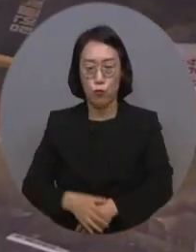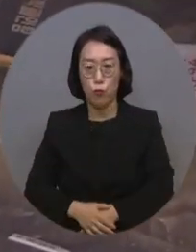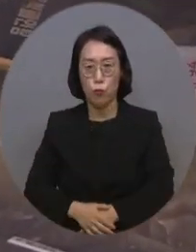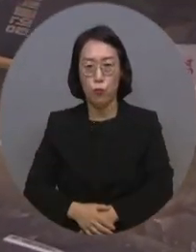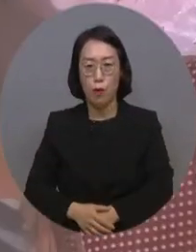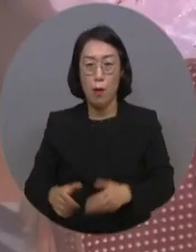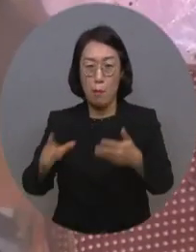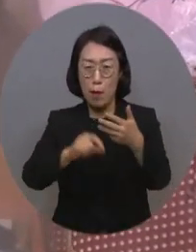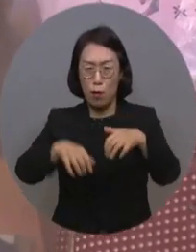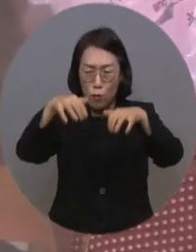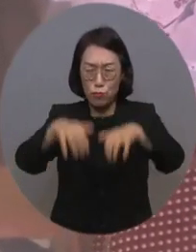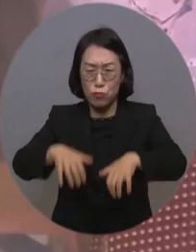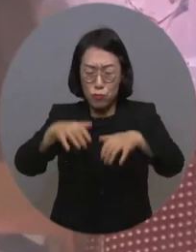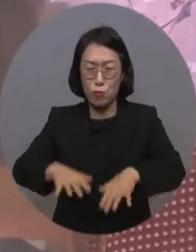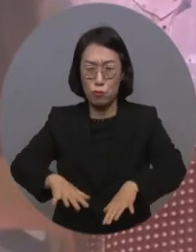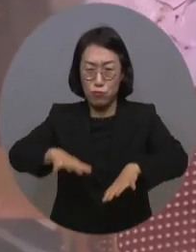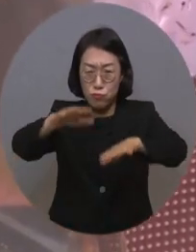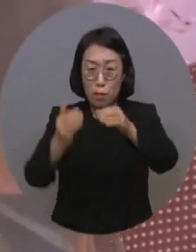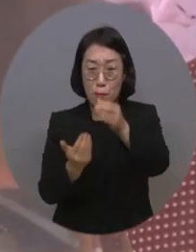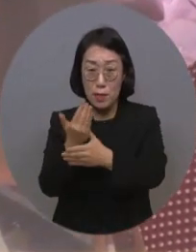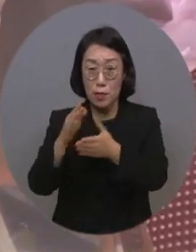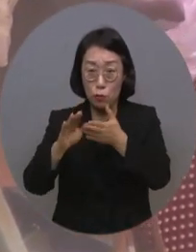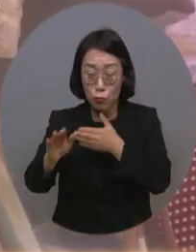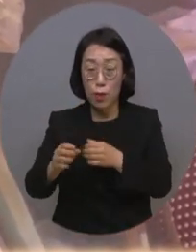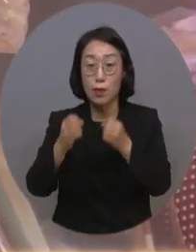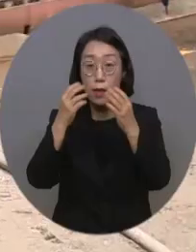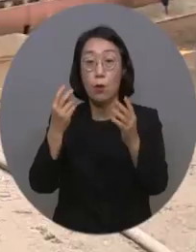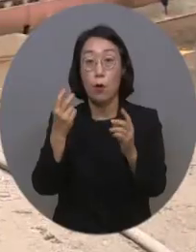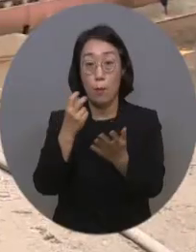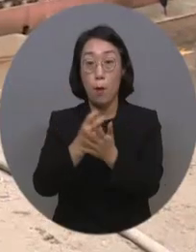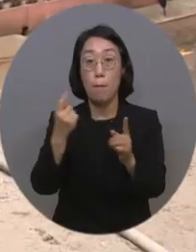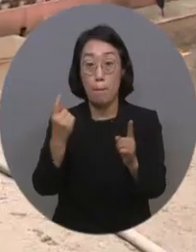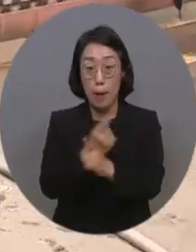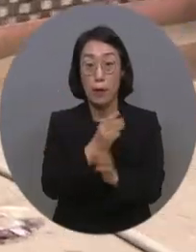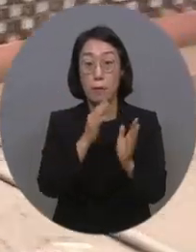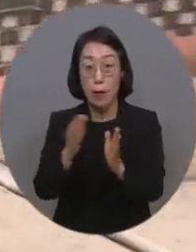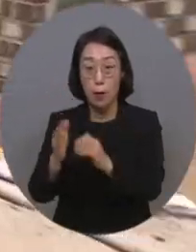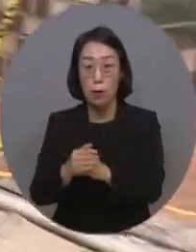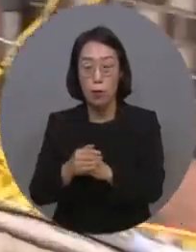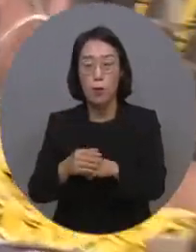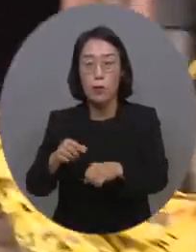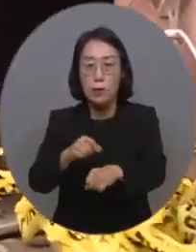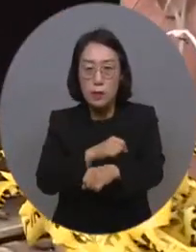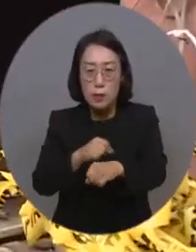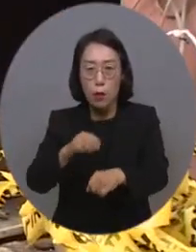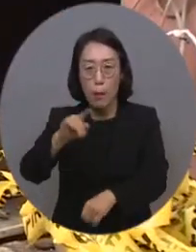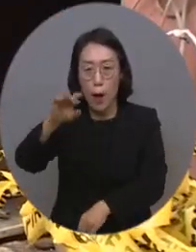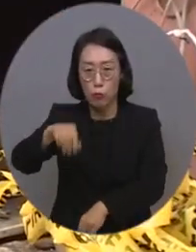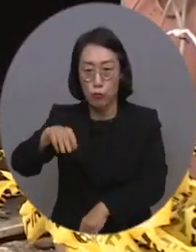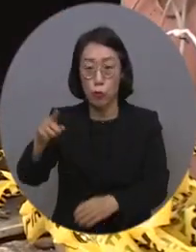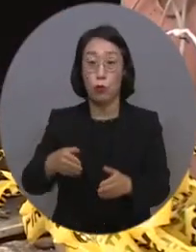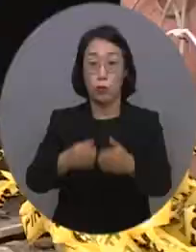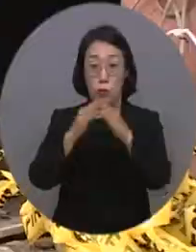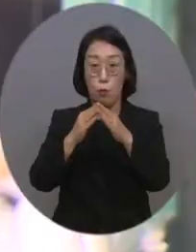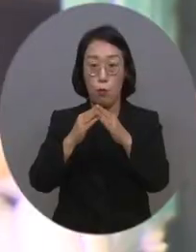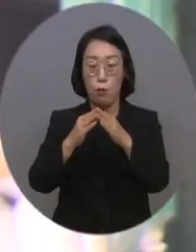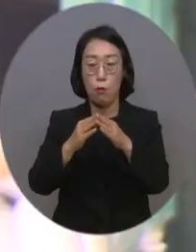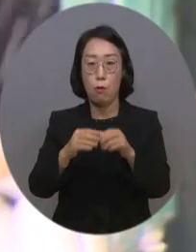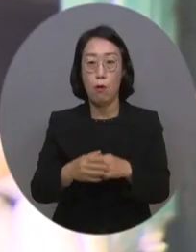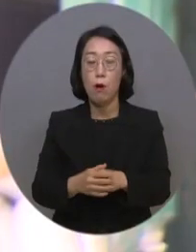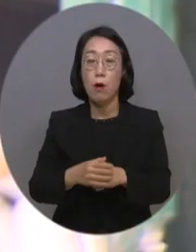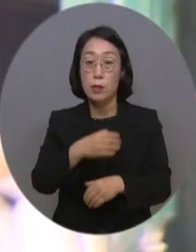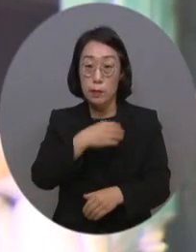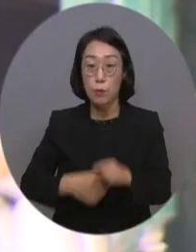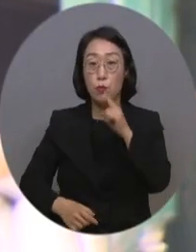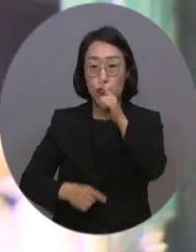이후 발표한 반지하 거주 가구 지원 대책의 하나로 반지하 특정 바우처를 신설해 거주지 동주민센터에서